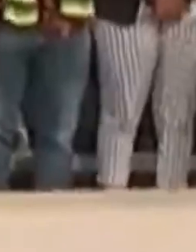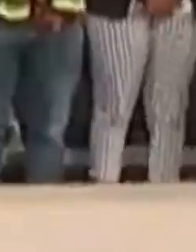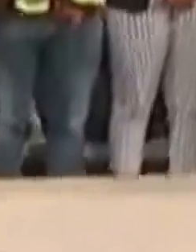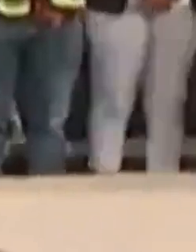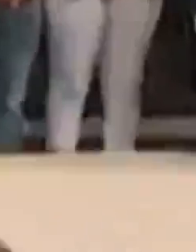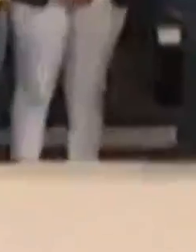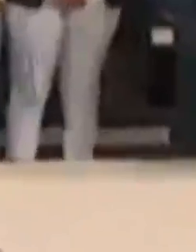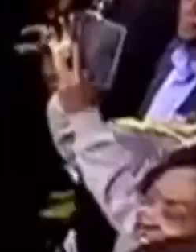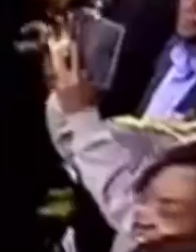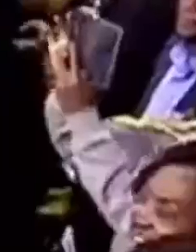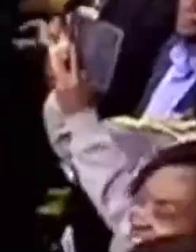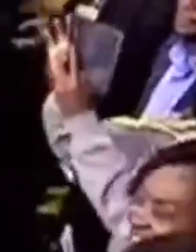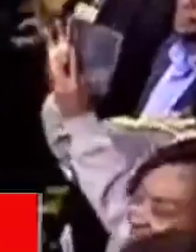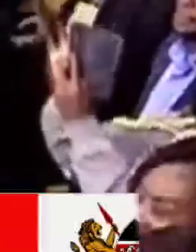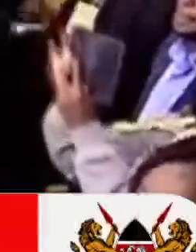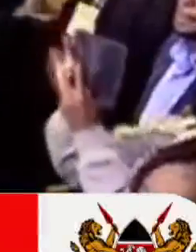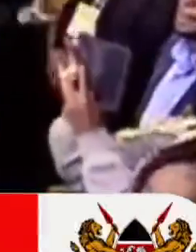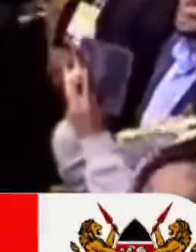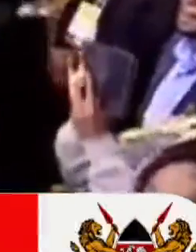Thank you very much.